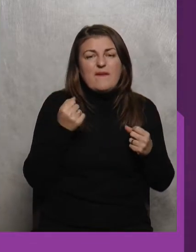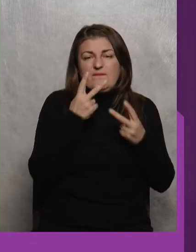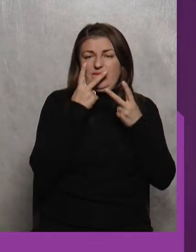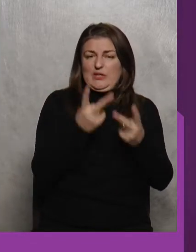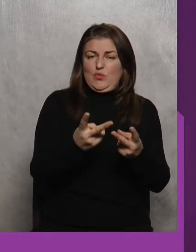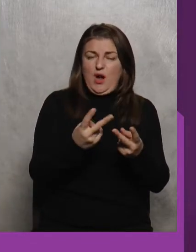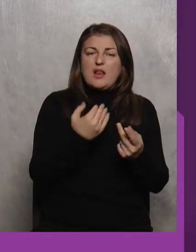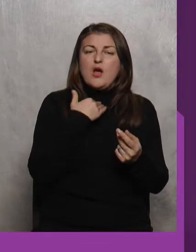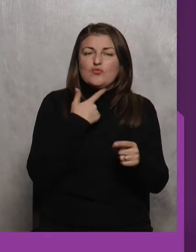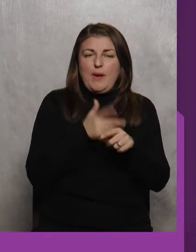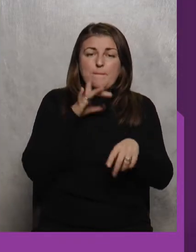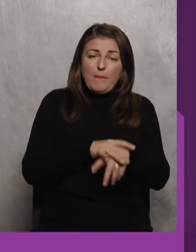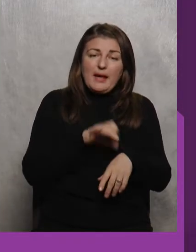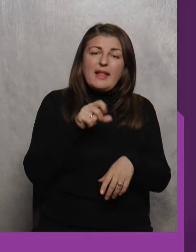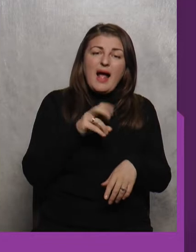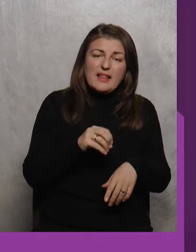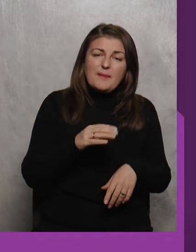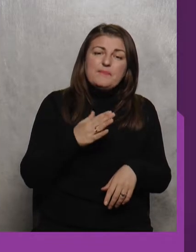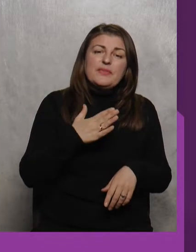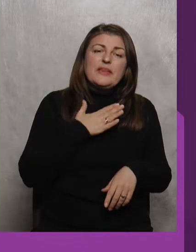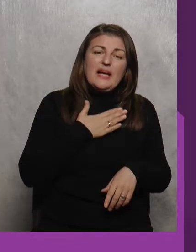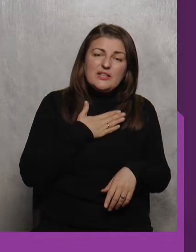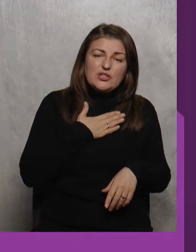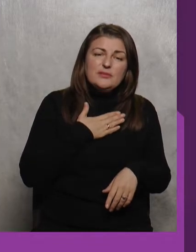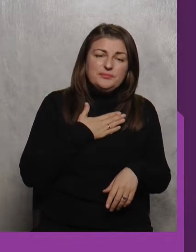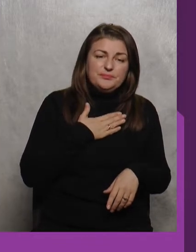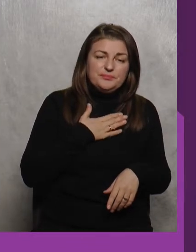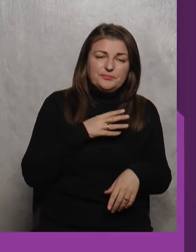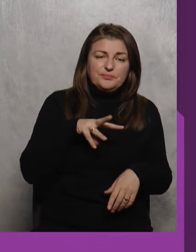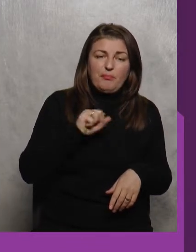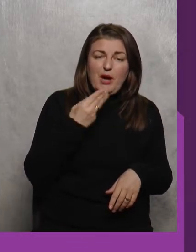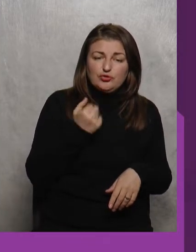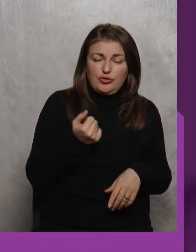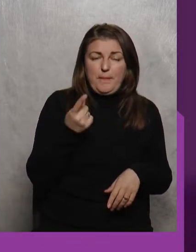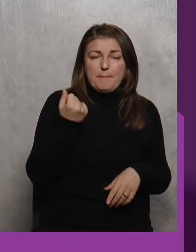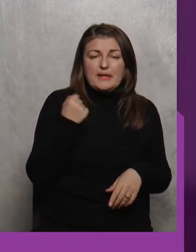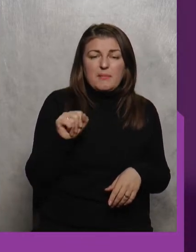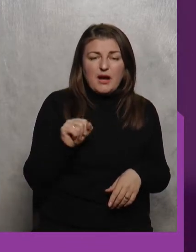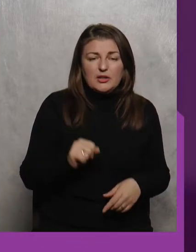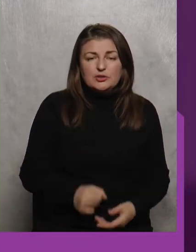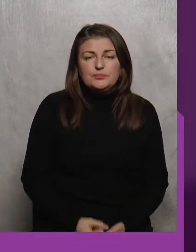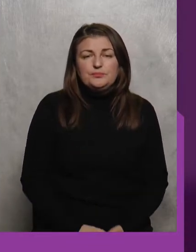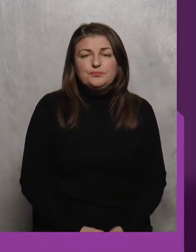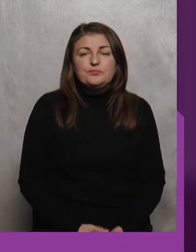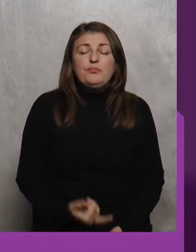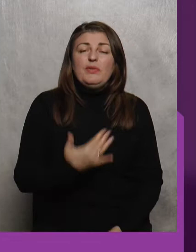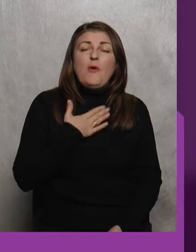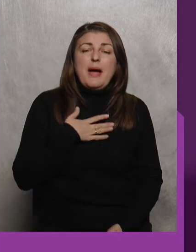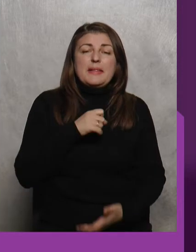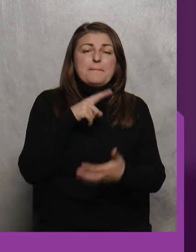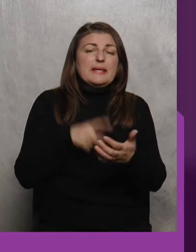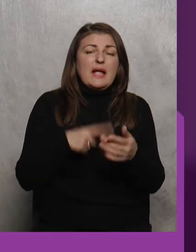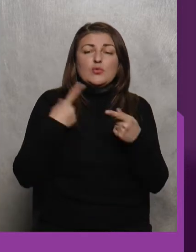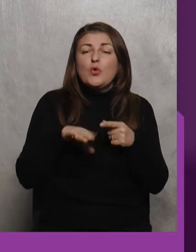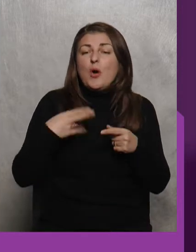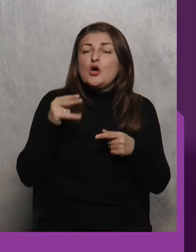візуально дуже помітна. Да, але наша Маша перемагає, відповідно. Ні, у мене питання з іншого